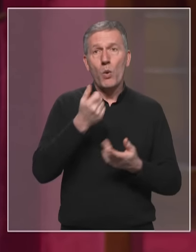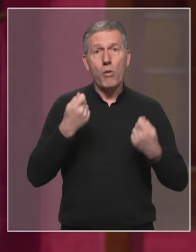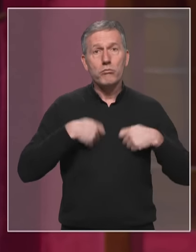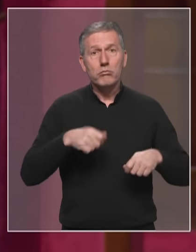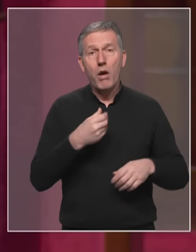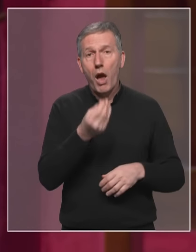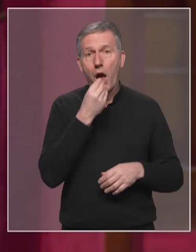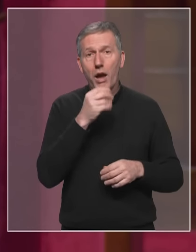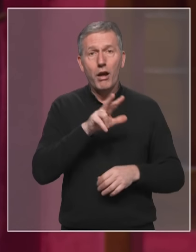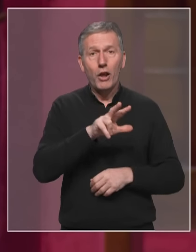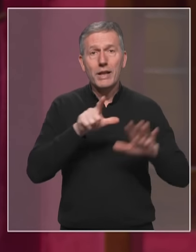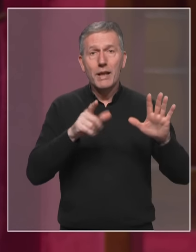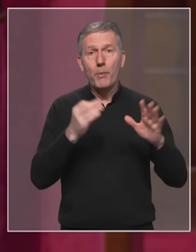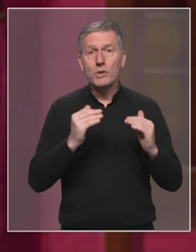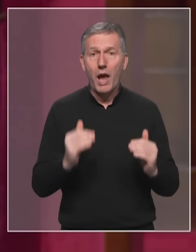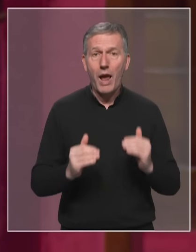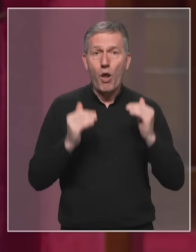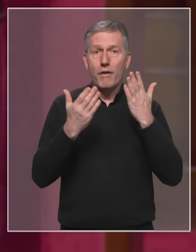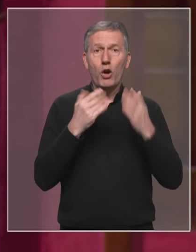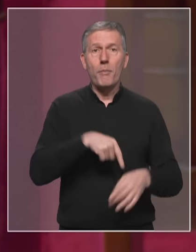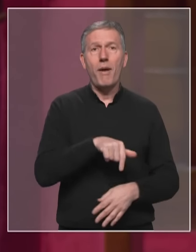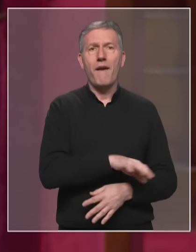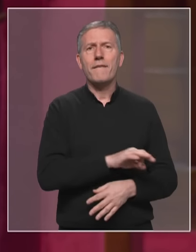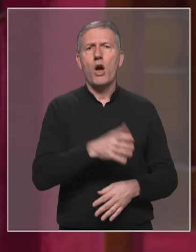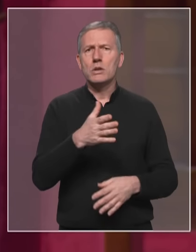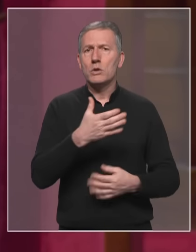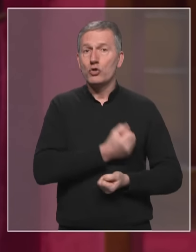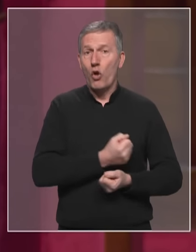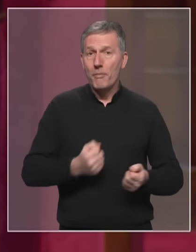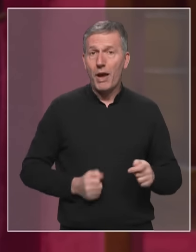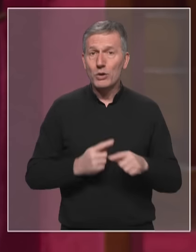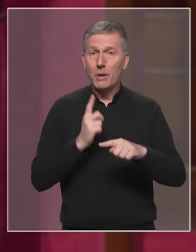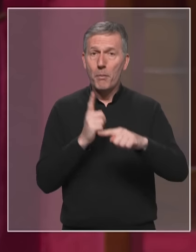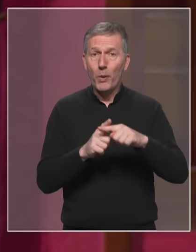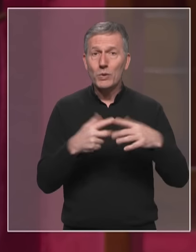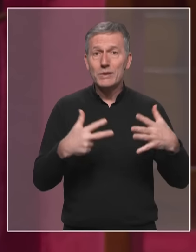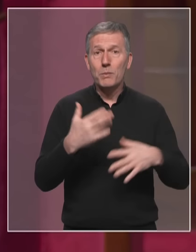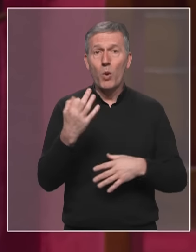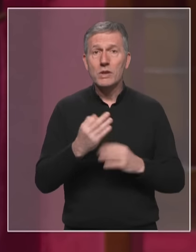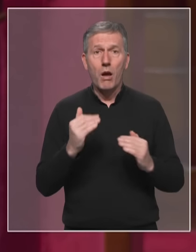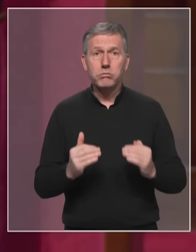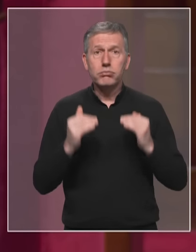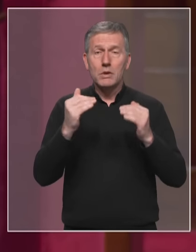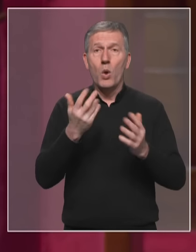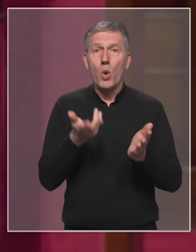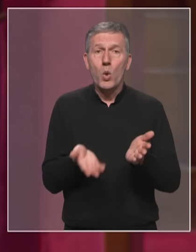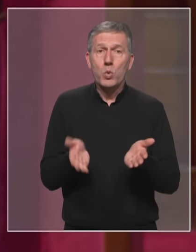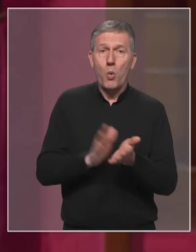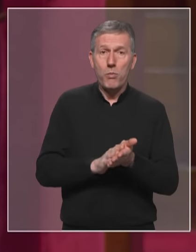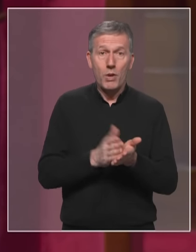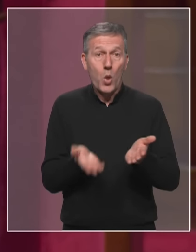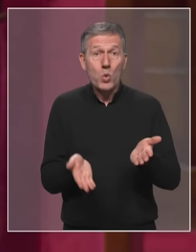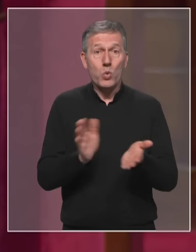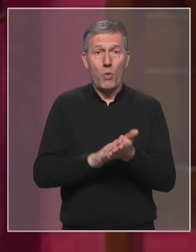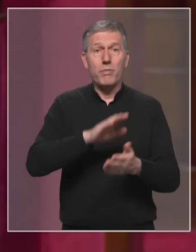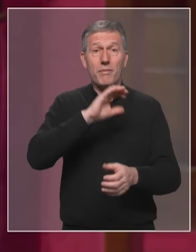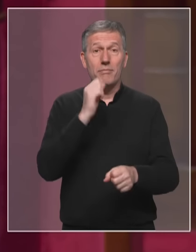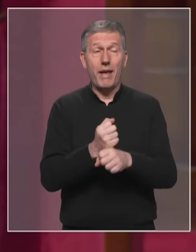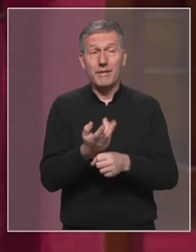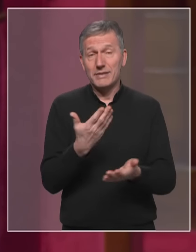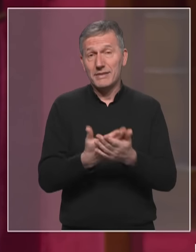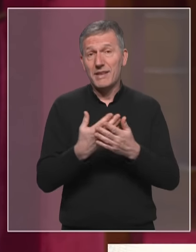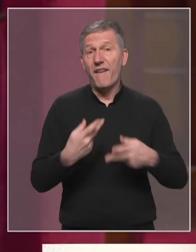est 37% plus élevé qu'en Hexagone, vous le savez, et le chômage, avec 18%, y est deux fois plus élevé. Double peine, c'est ça la vie chère,